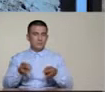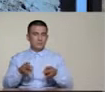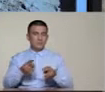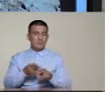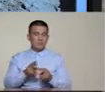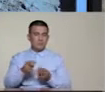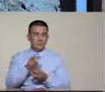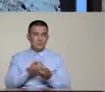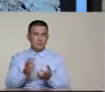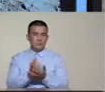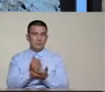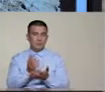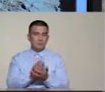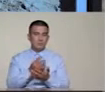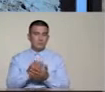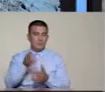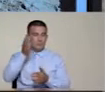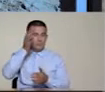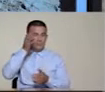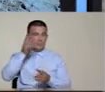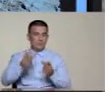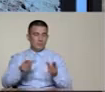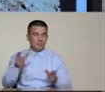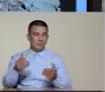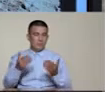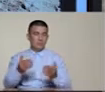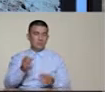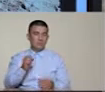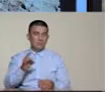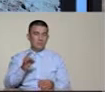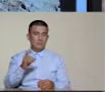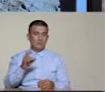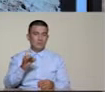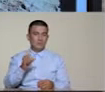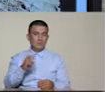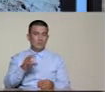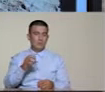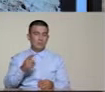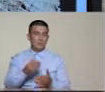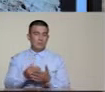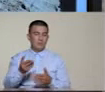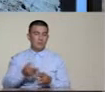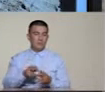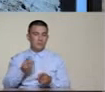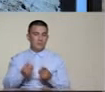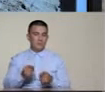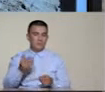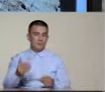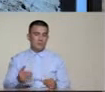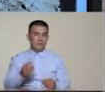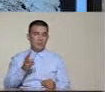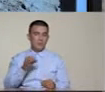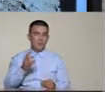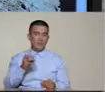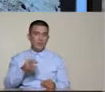topuvchi arxeolog olimlarni ko'z oldimizga keltiramiz. Arxeologiya aslida